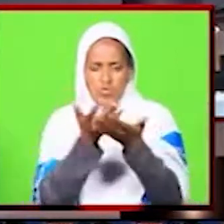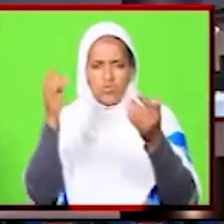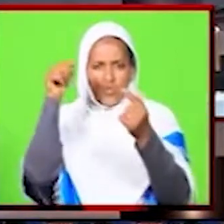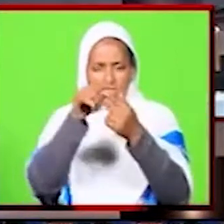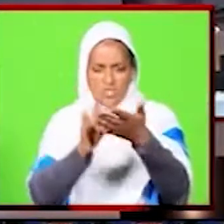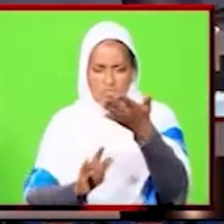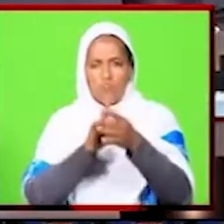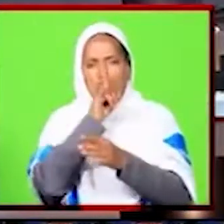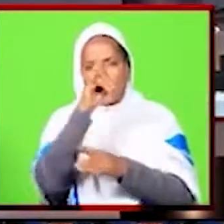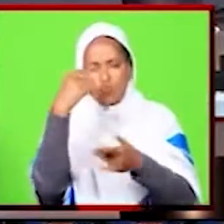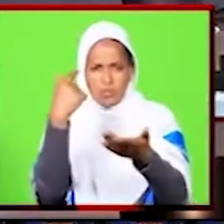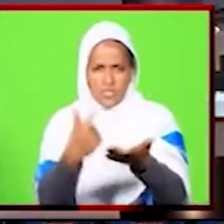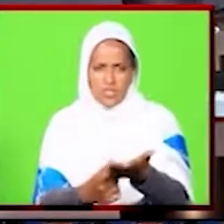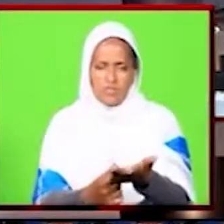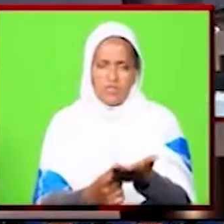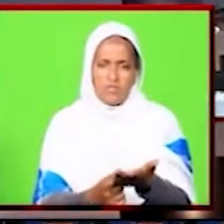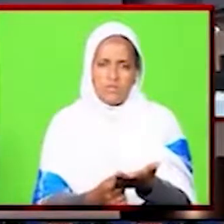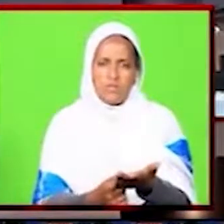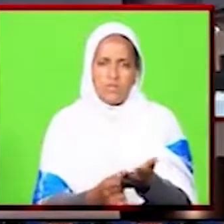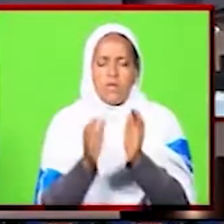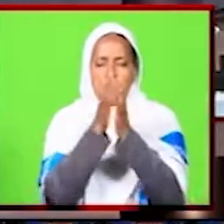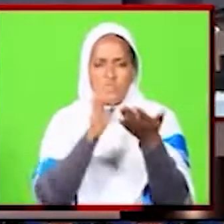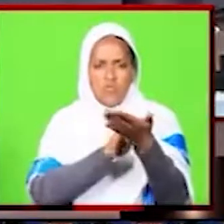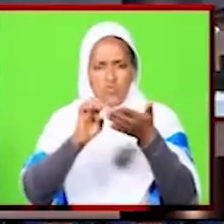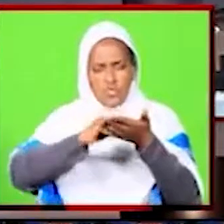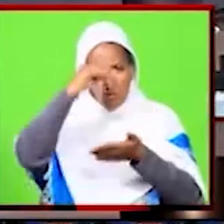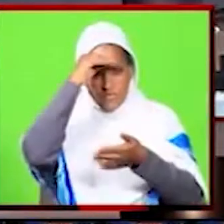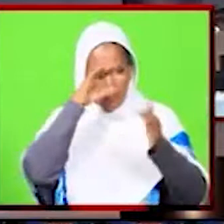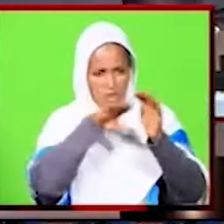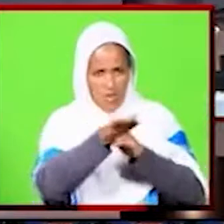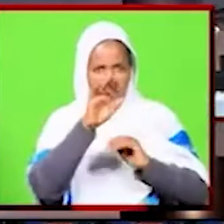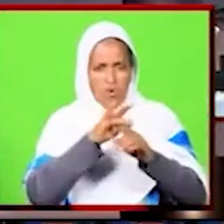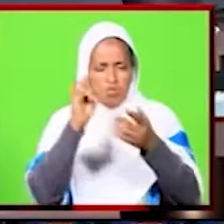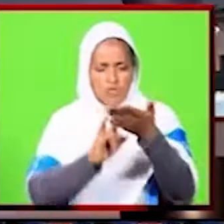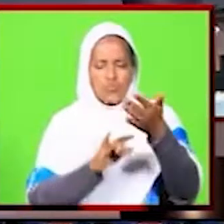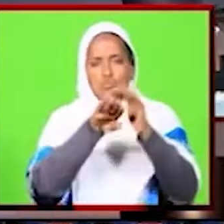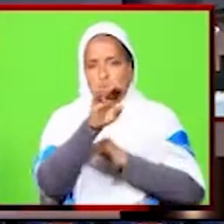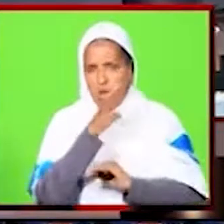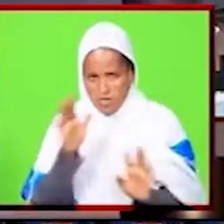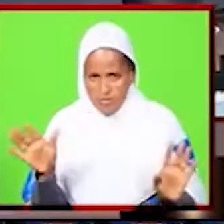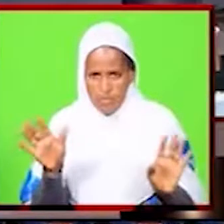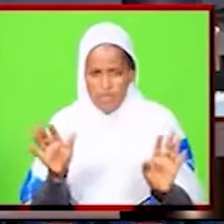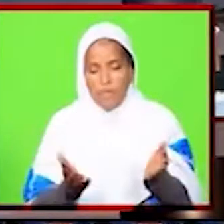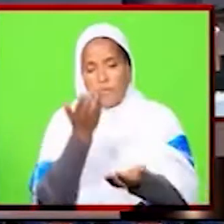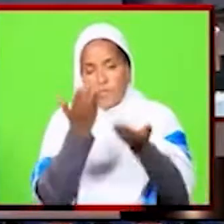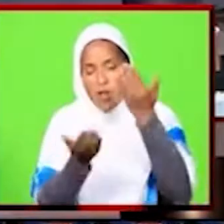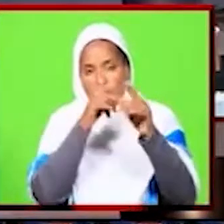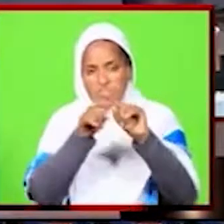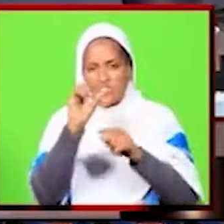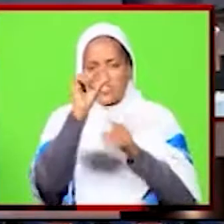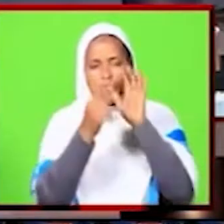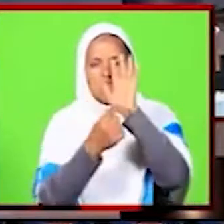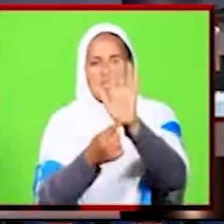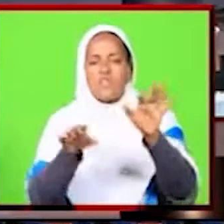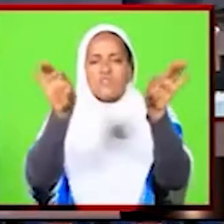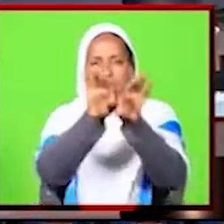ሰፊ ጉዳይ ስለሆነ ወደዚህ ዝርዝር በእውነቱ በዚህ የመጽሐፍ ቅዱስ ትምህርት መግቢያ ትምህርት ወደ ዝርዝሩ አንገባ።